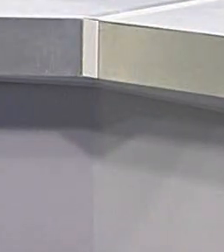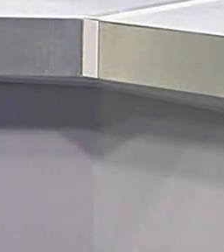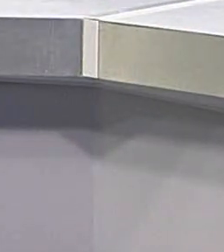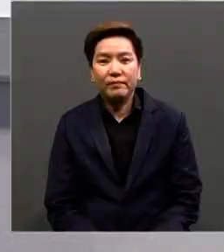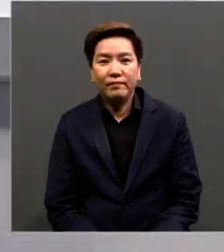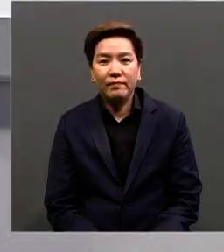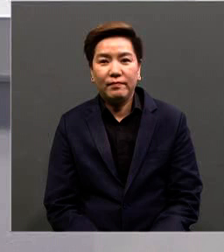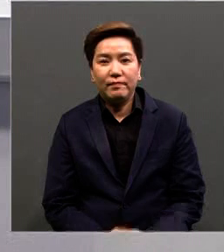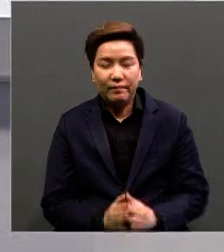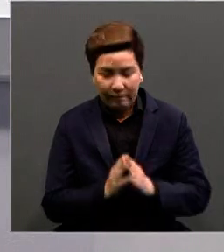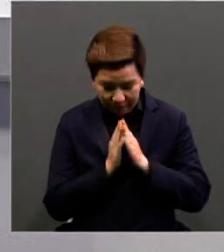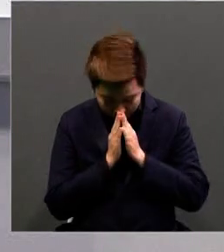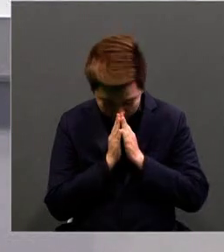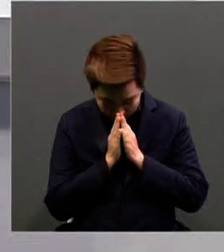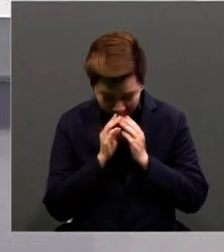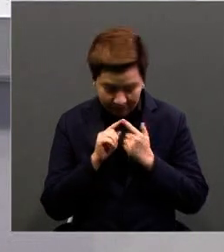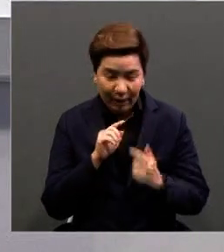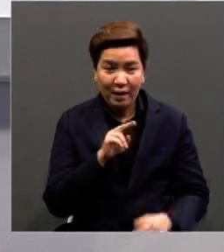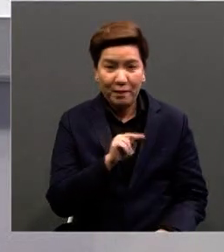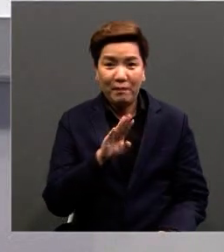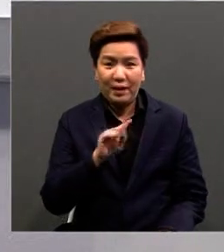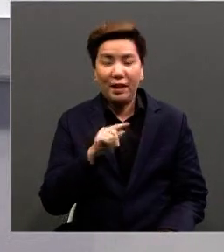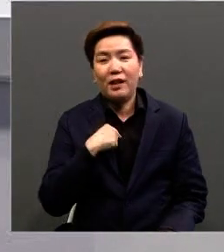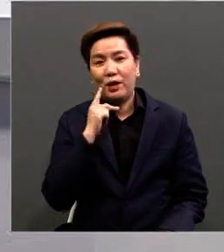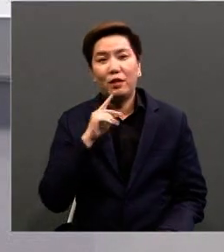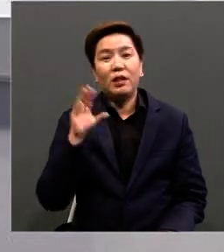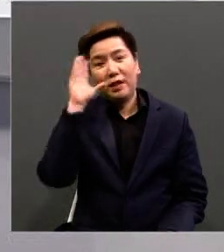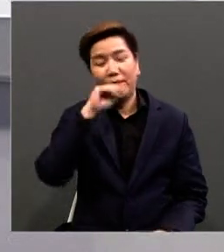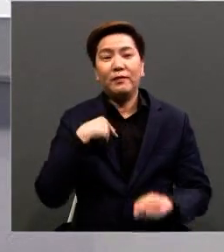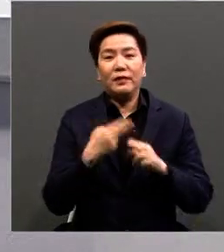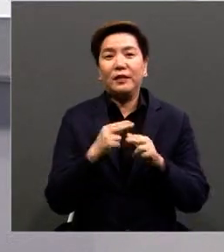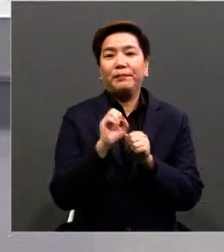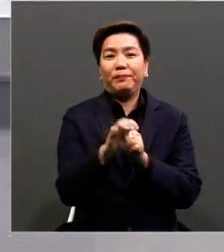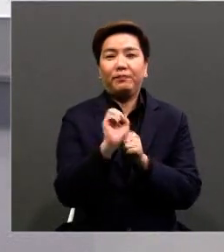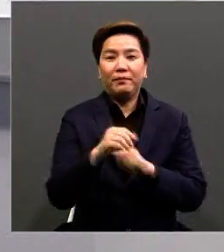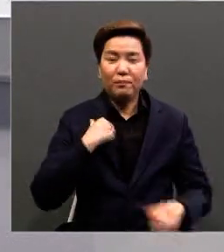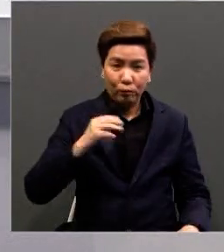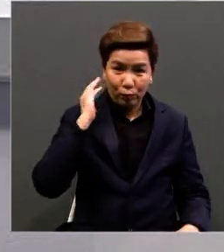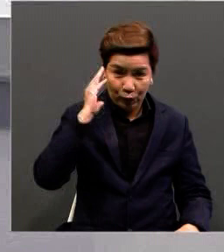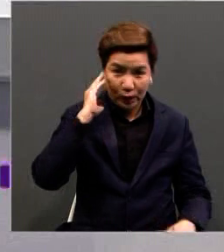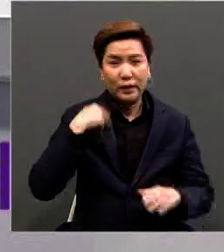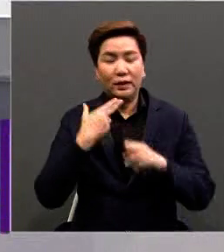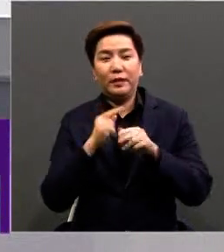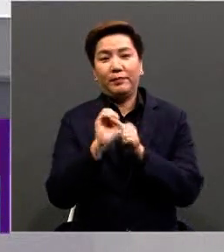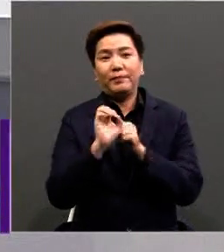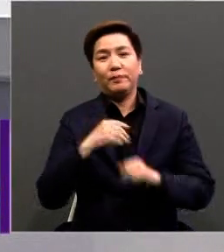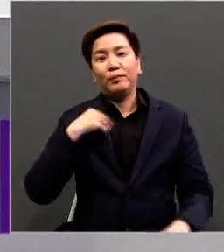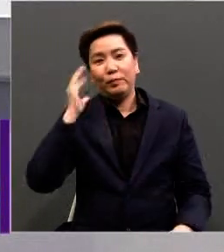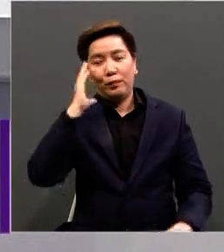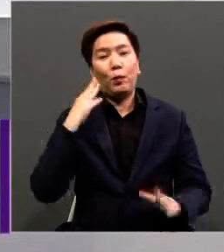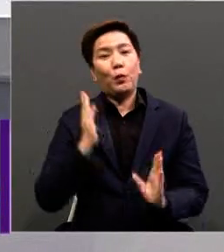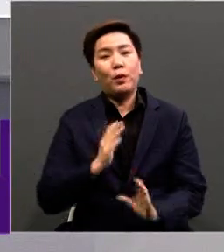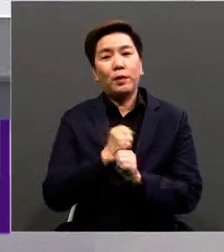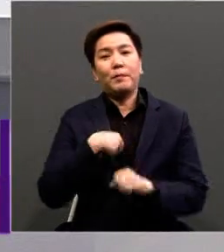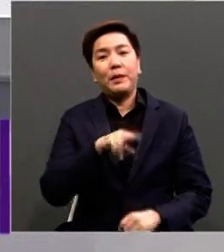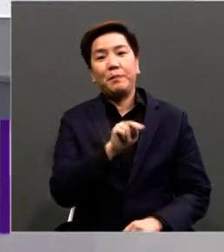วัสดีครับสวัสดีครับคุณผู้ชมต้อนรับเข้าสู่ NBT News ภาคค่ำนะครับวันนี้อยู่กับคุณสกรกฎยอดชัยผมจิรพัฒน์อุดมศิริวัฒน์ทีมงาน NBT News